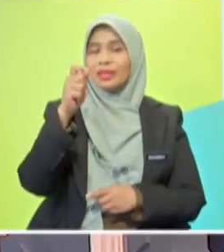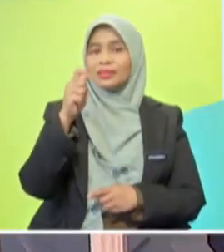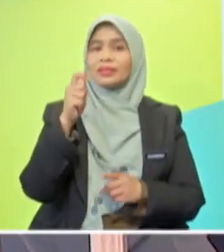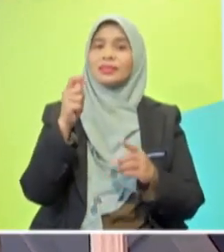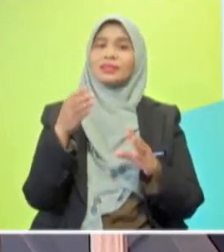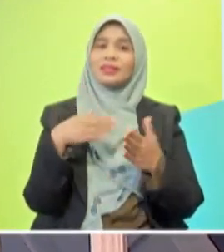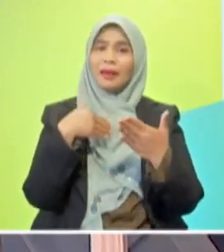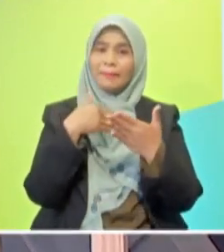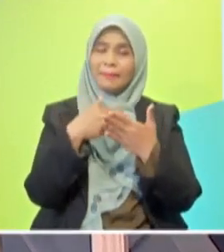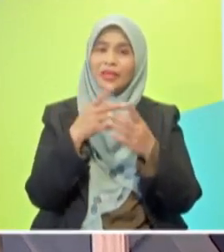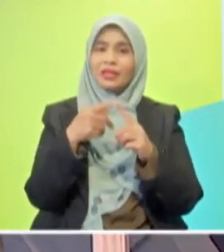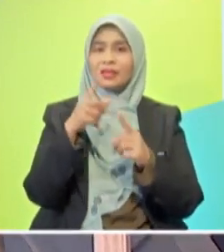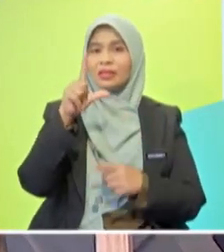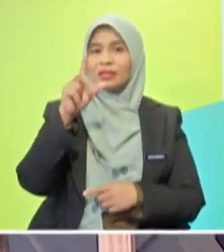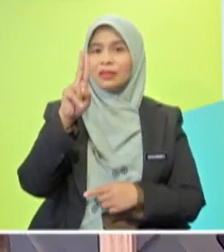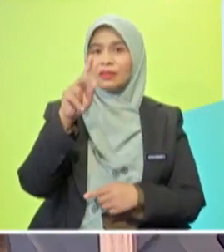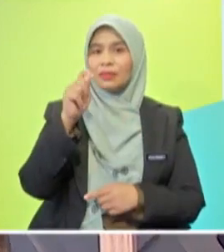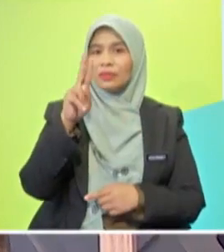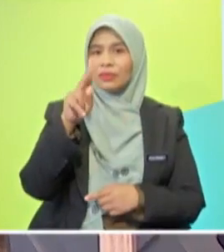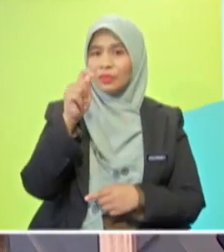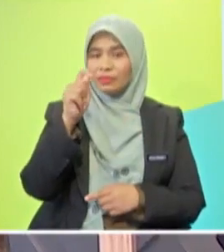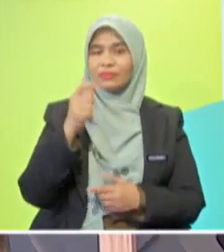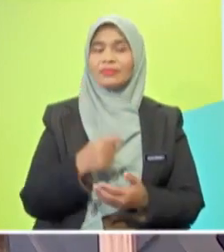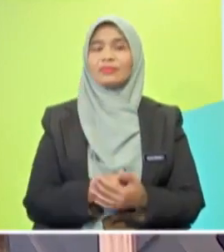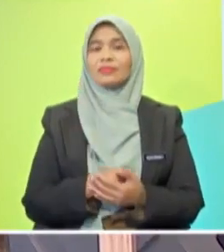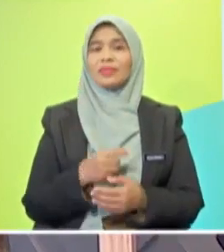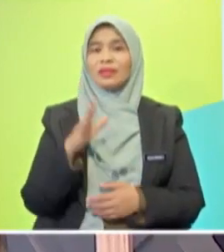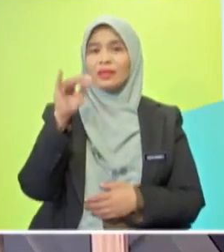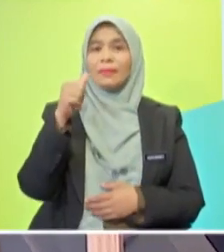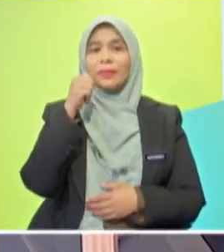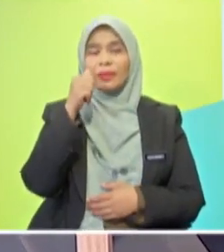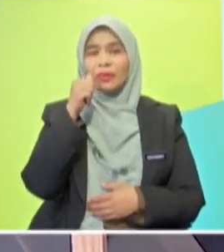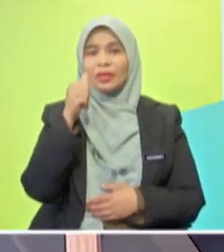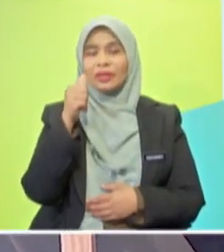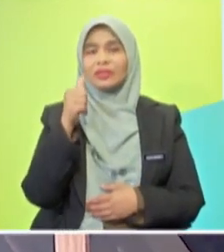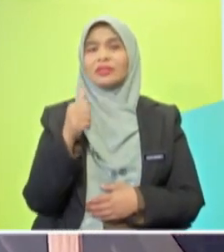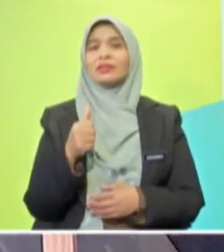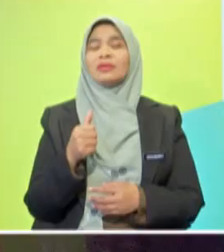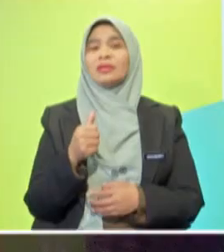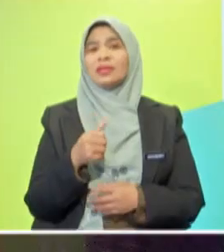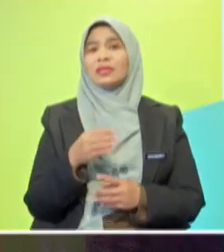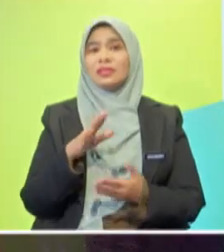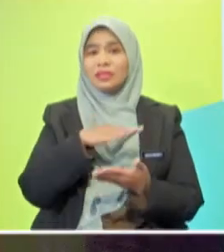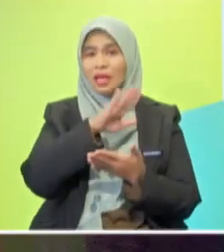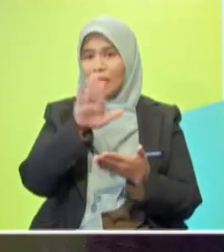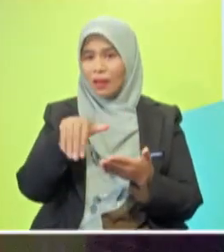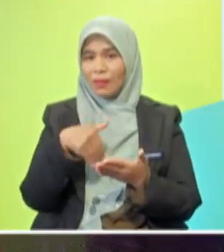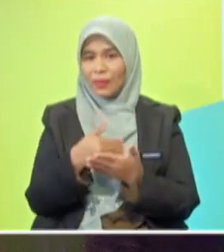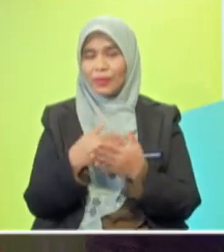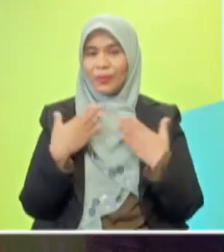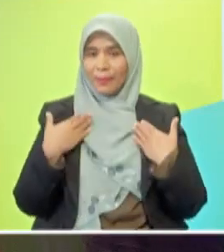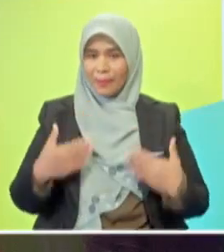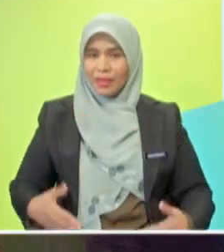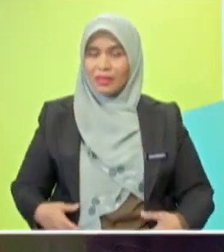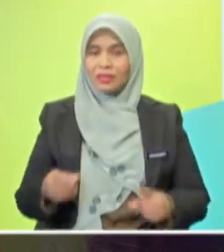pusat hingga lutut. Aiman ya? Ya, Ustazah. Yang perempuan daripada mana Aiman? Yang perempuan seluruh badannya